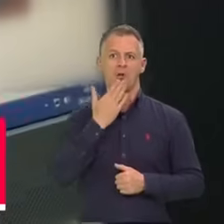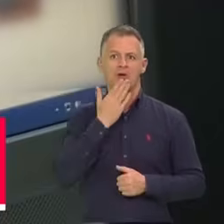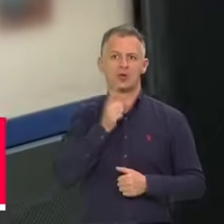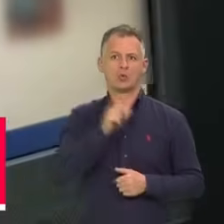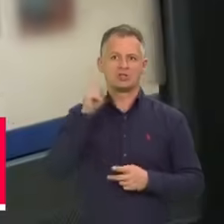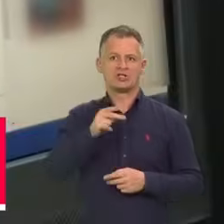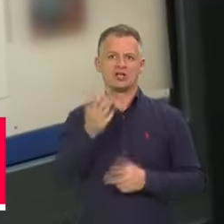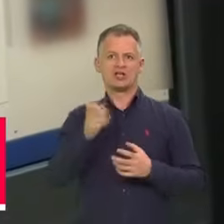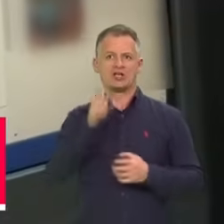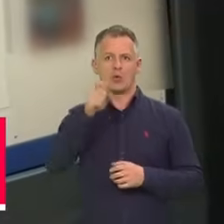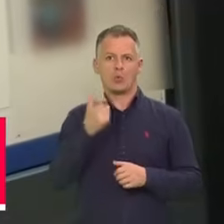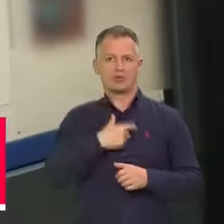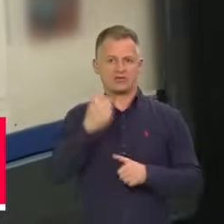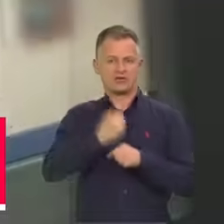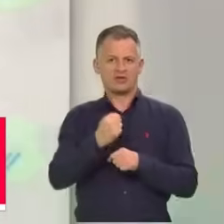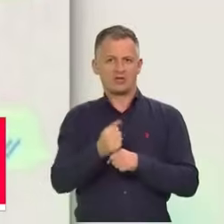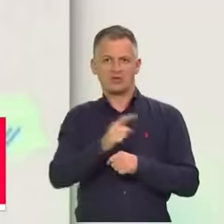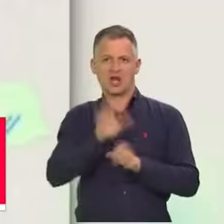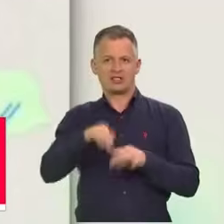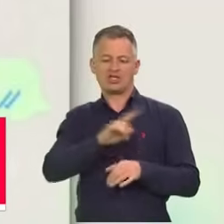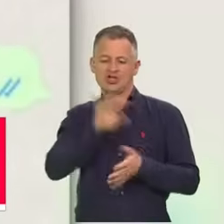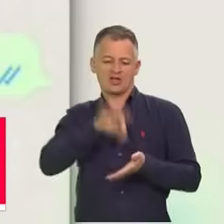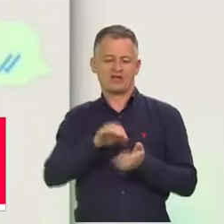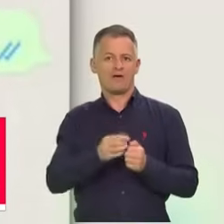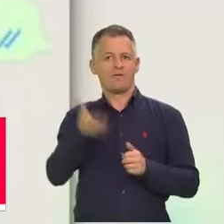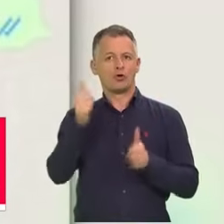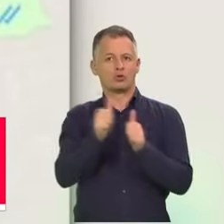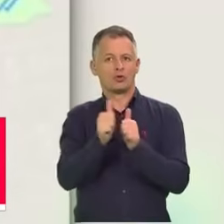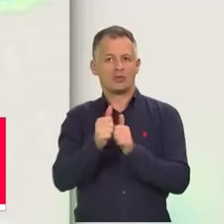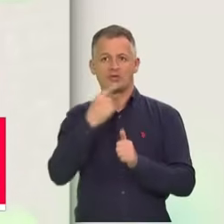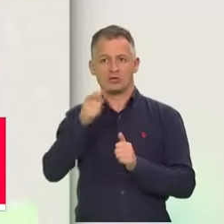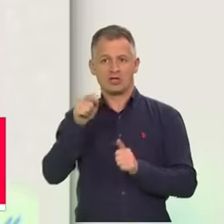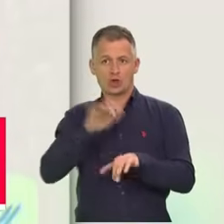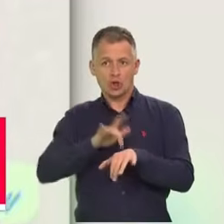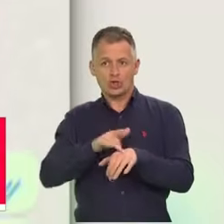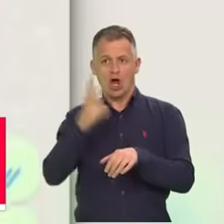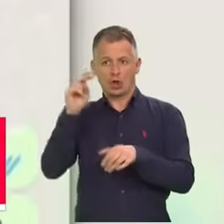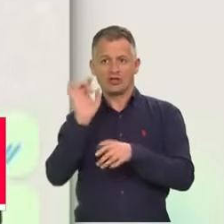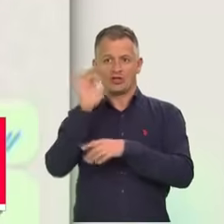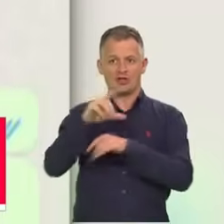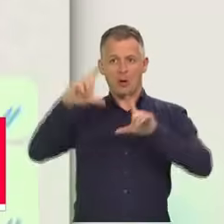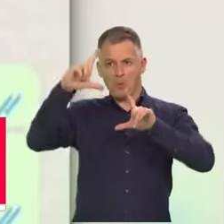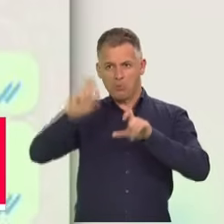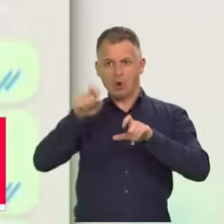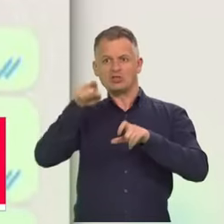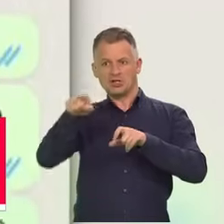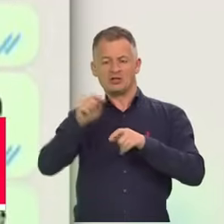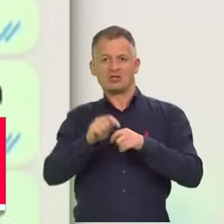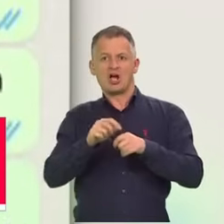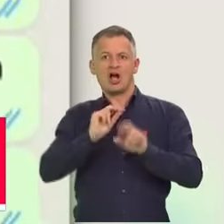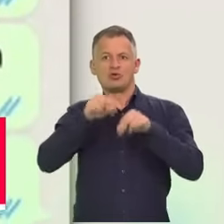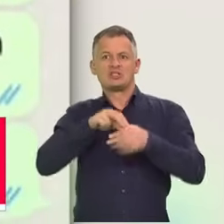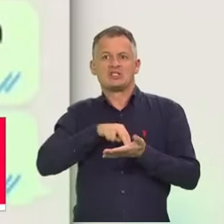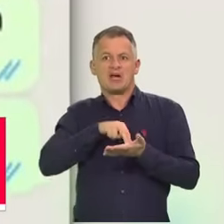rău îți pot face. Dar nu te vor lăsa niciodată. Fostul iubit spune că doctorița a continuat să-i trimită fotografii macabre și a ajuns să se teamă de